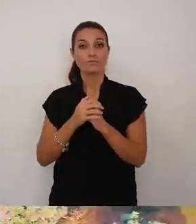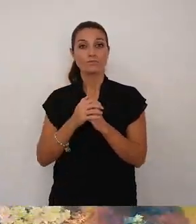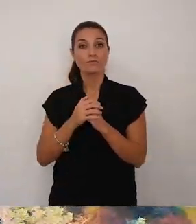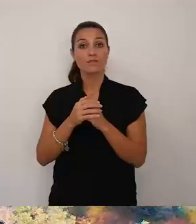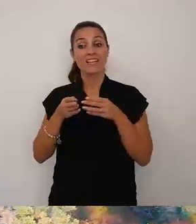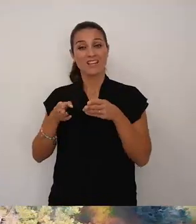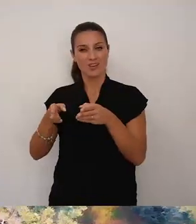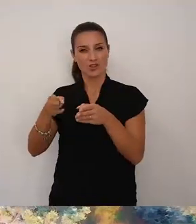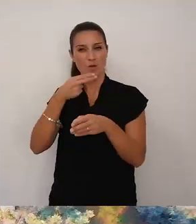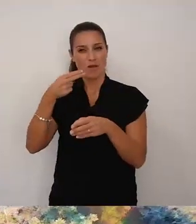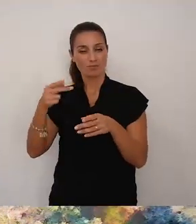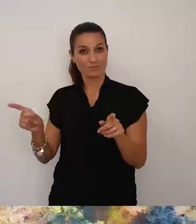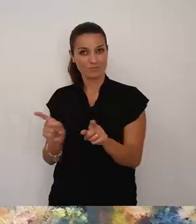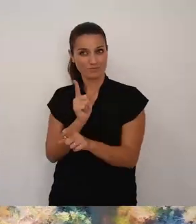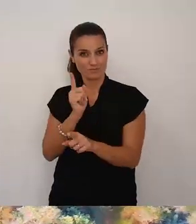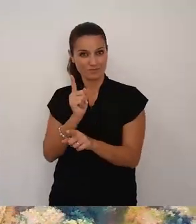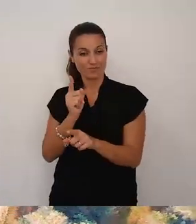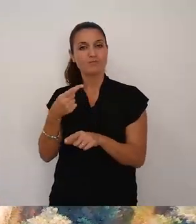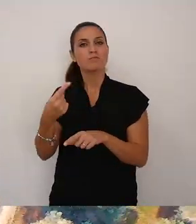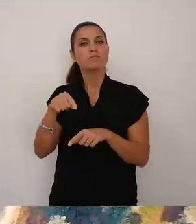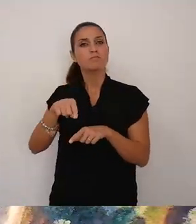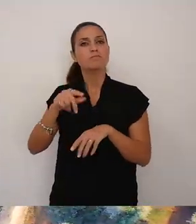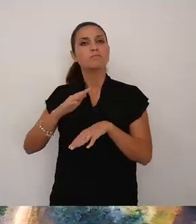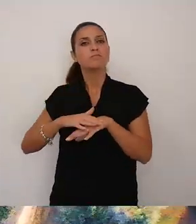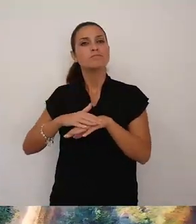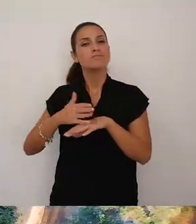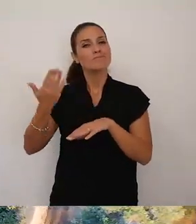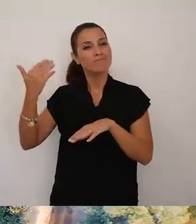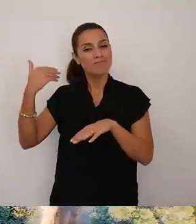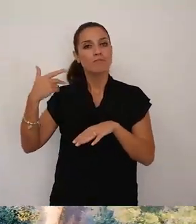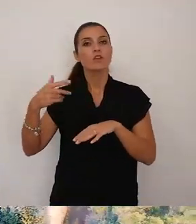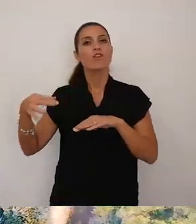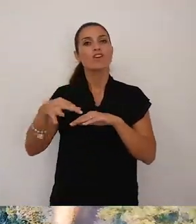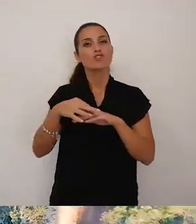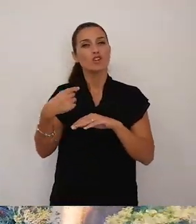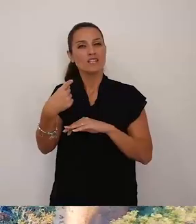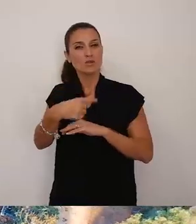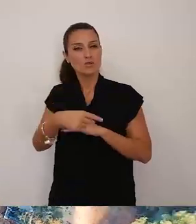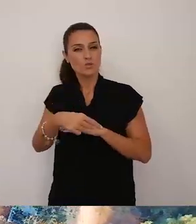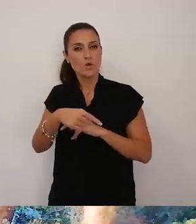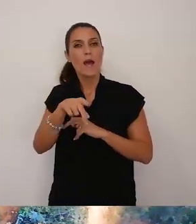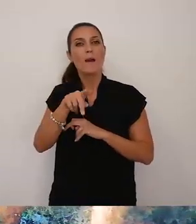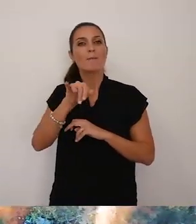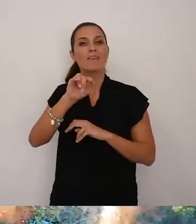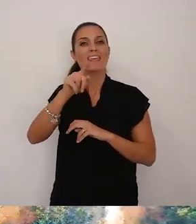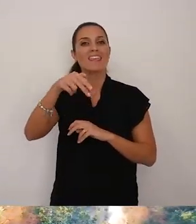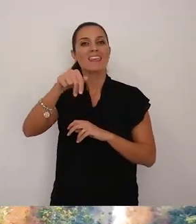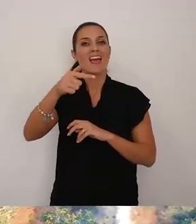La struttura appartenne ad Ascanio del Tufo e alla sua consorte Beatrice Pignatelli, fatta realizzare